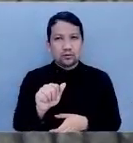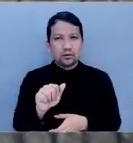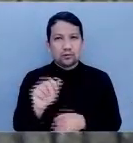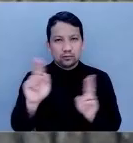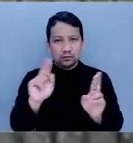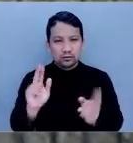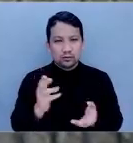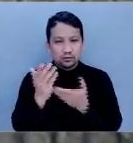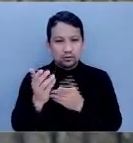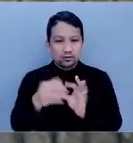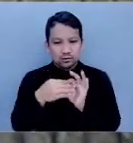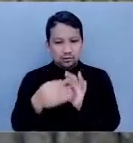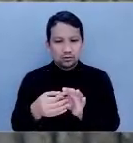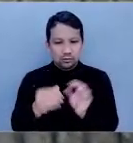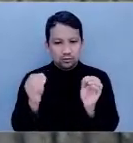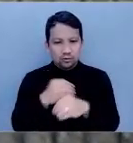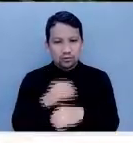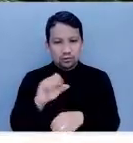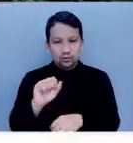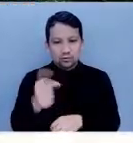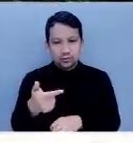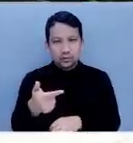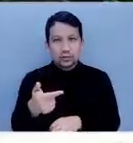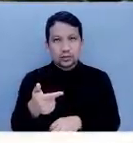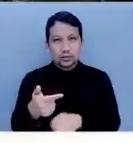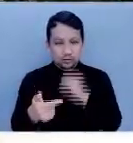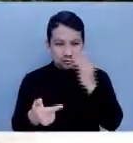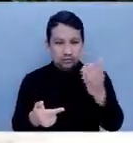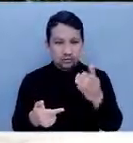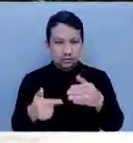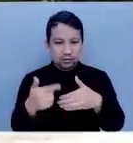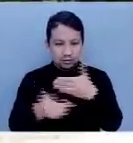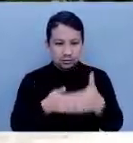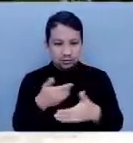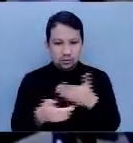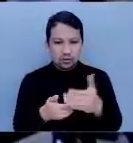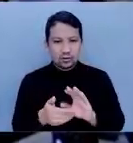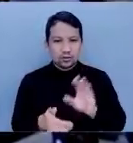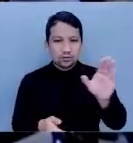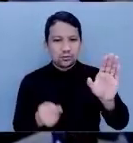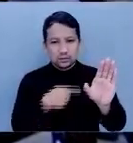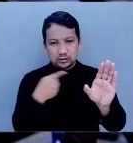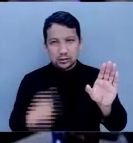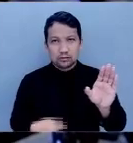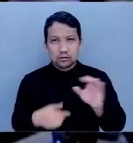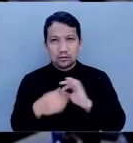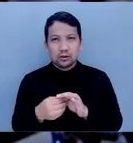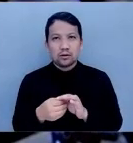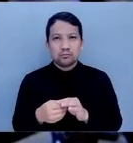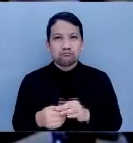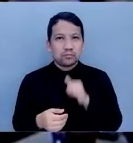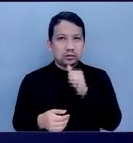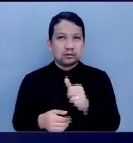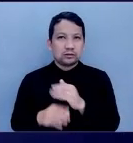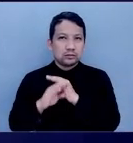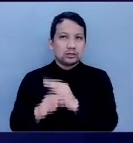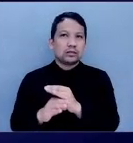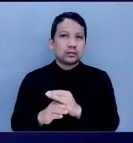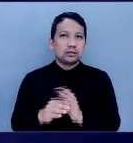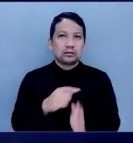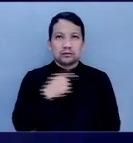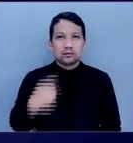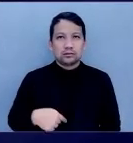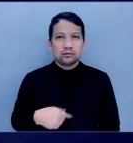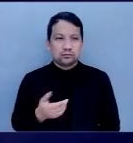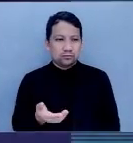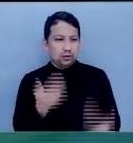silang makipagtulungan sa Office of the Solicitor General na lakarin ang kaso laban sa China. Bagay na tinabla ng Beijing, sabay